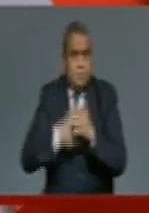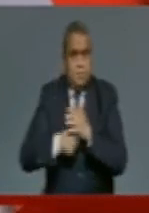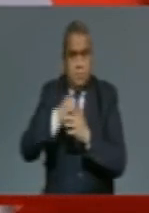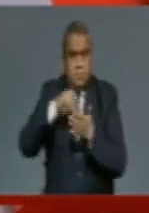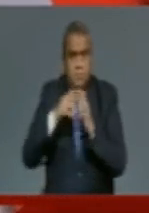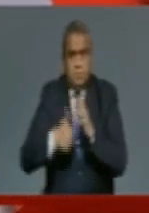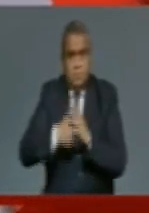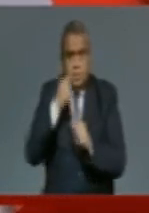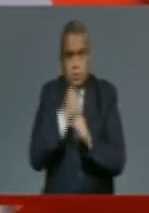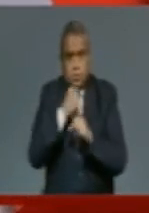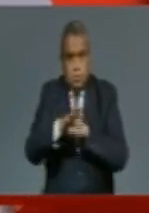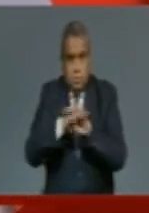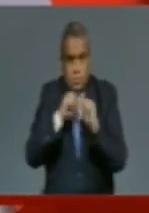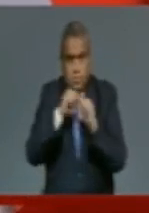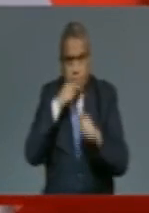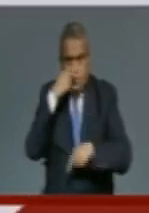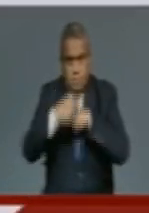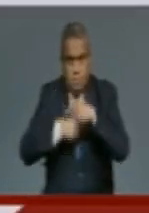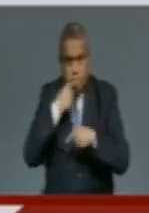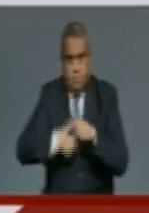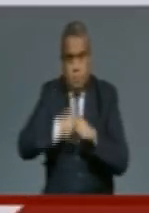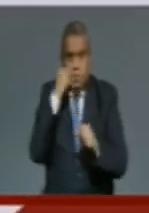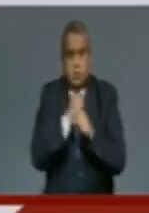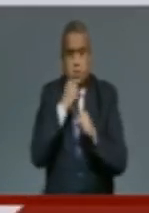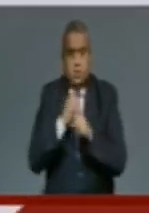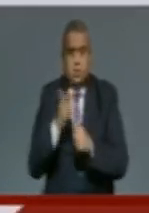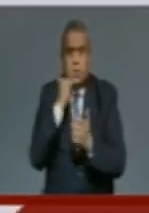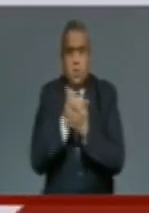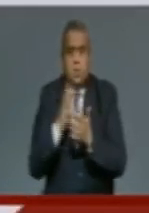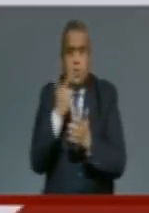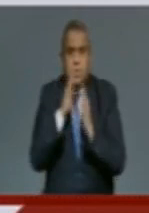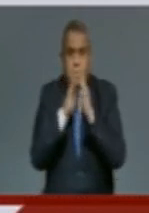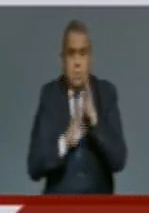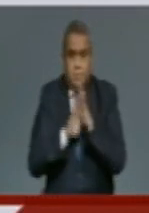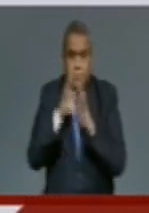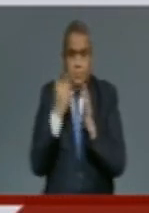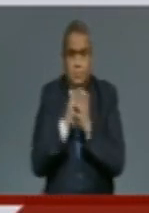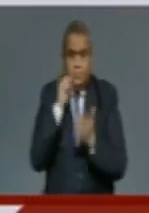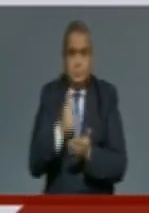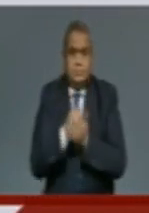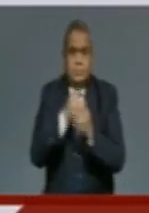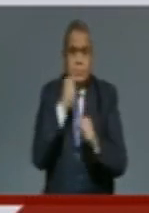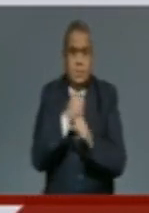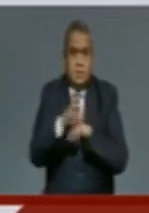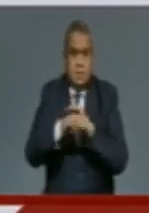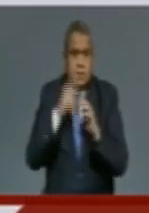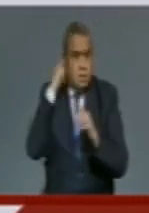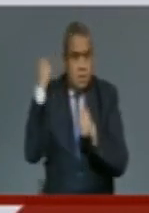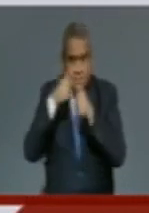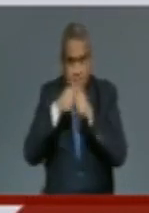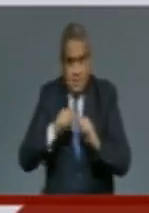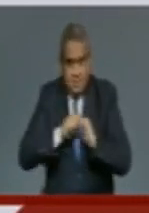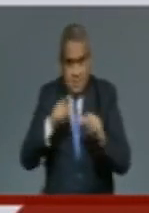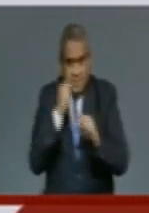والمختلط. في ضوء ما تقدم، تبرز محورية التمويل باعتباره العامل المحوري زي ما ذكرت قبل كده في